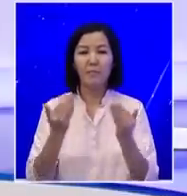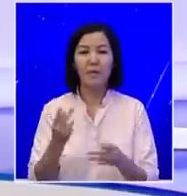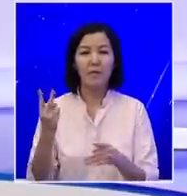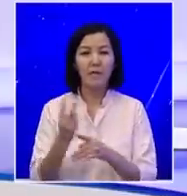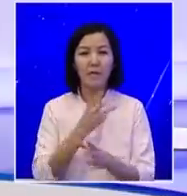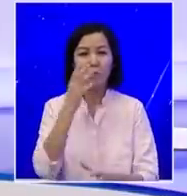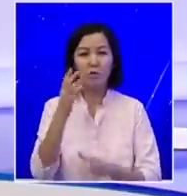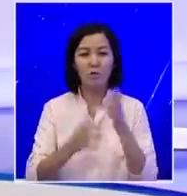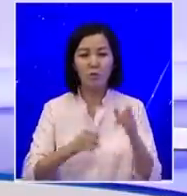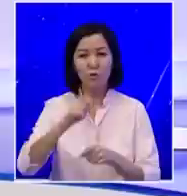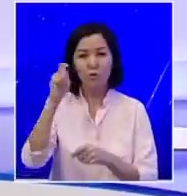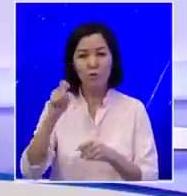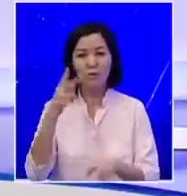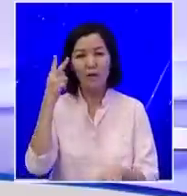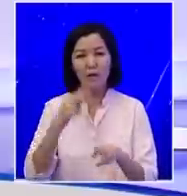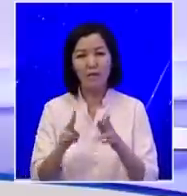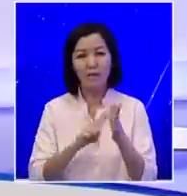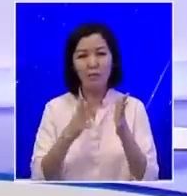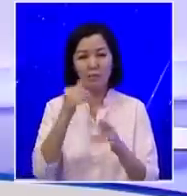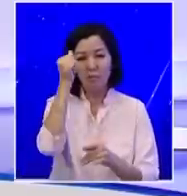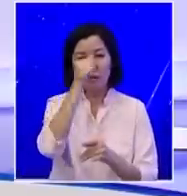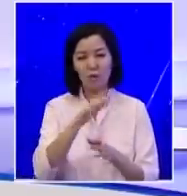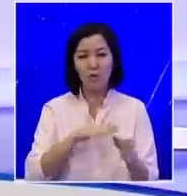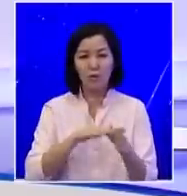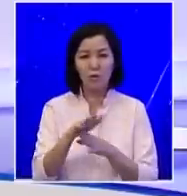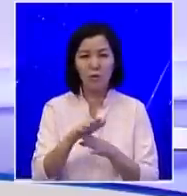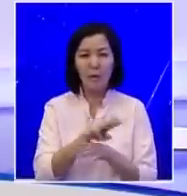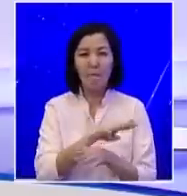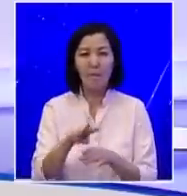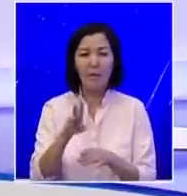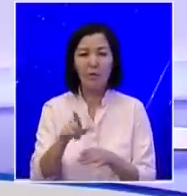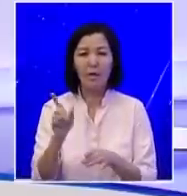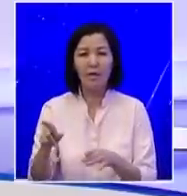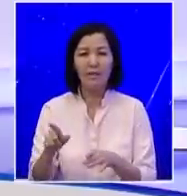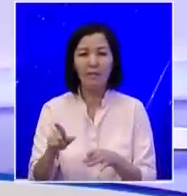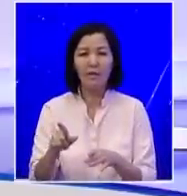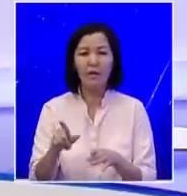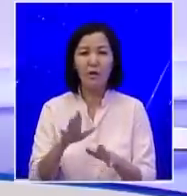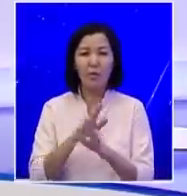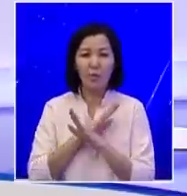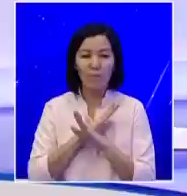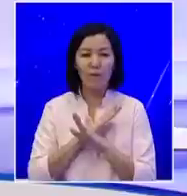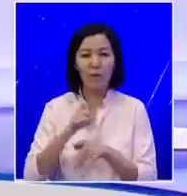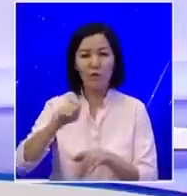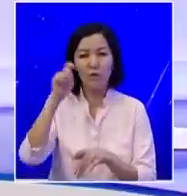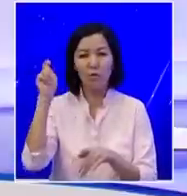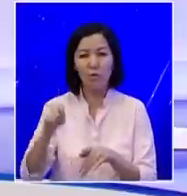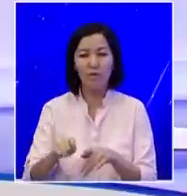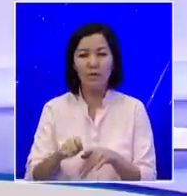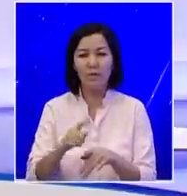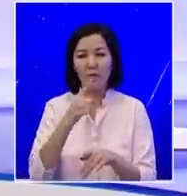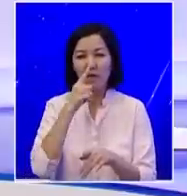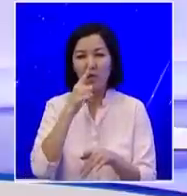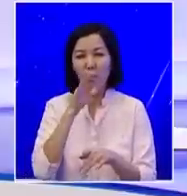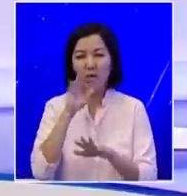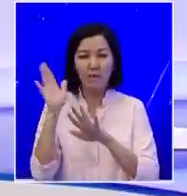Биыл екінші дүниежүзілік соғыстың аяқталғанына 75 жыл. Миллиондаған адамның өмірін қиған соғыс дүрбелеңі алыстап